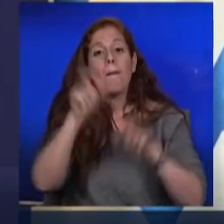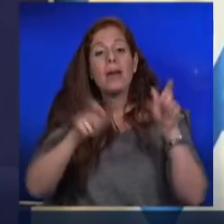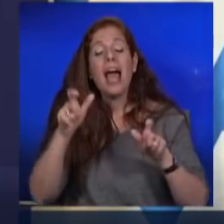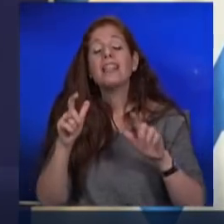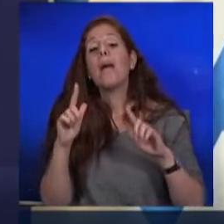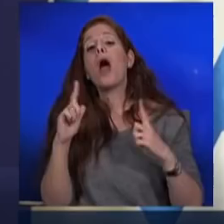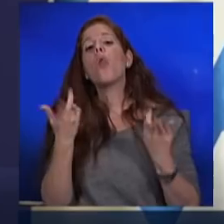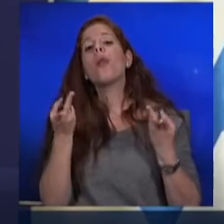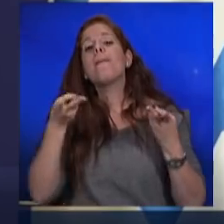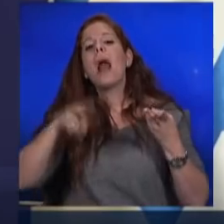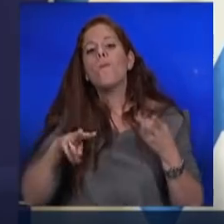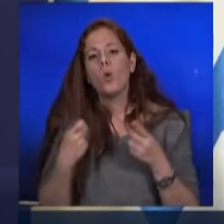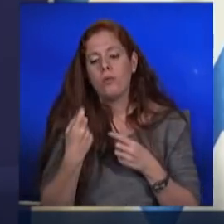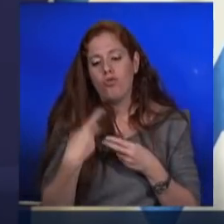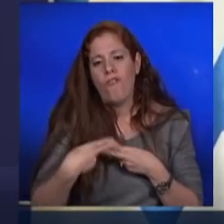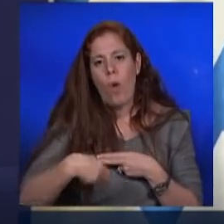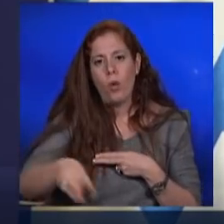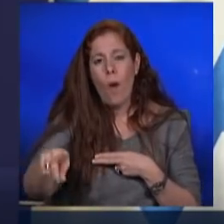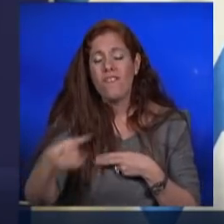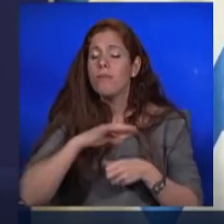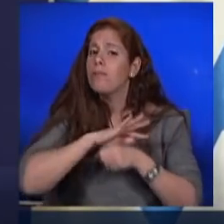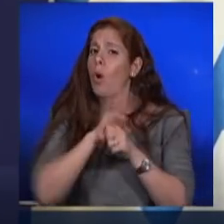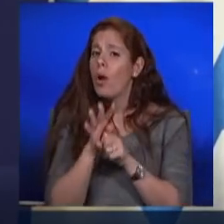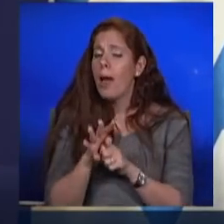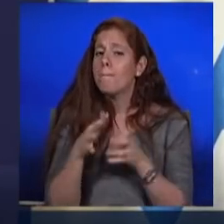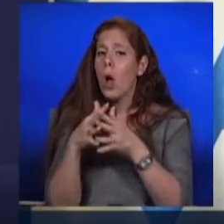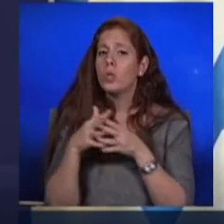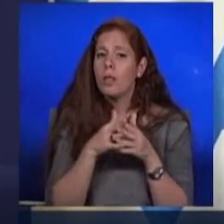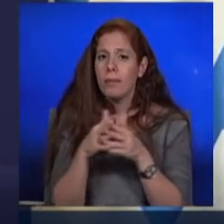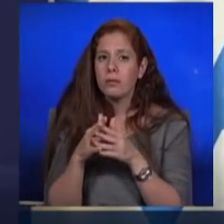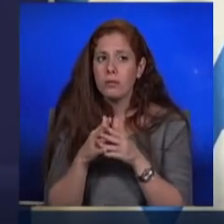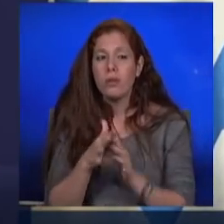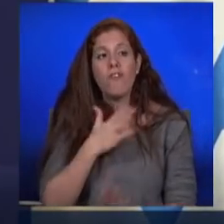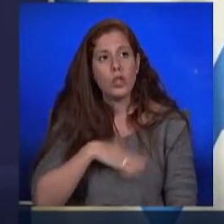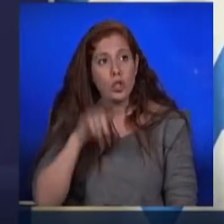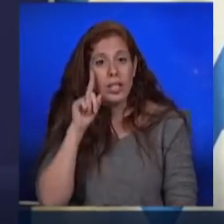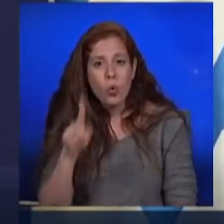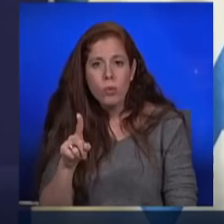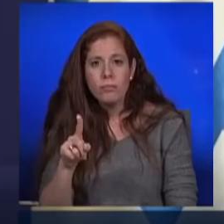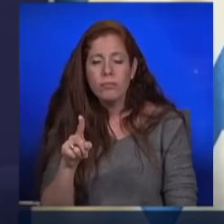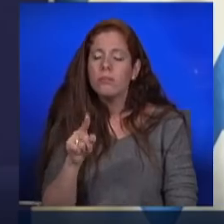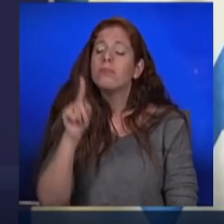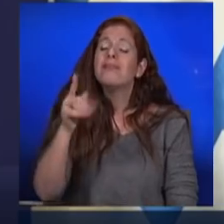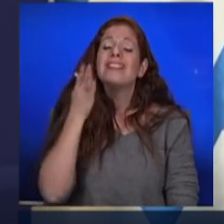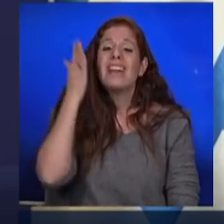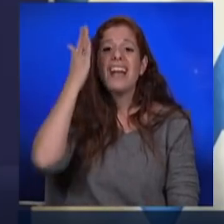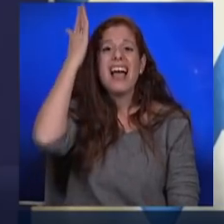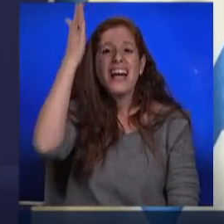בשבועות הקרובים מקורונה בארצות הברית. ואני רוצה שתדעו, זוהי התחזית